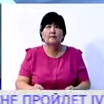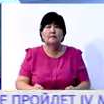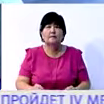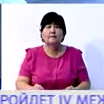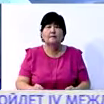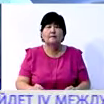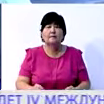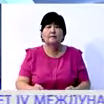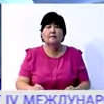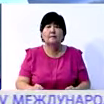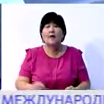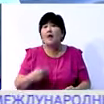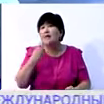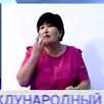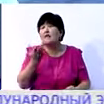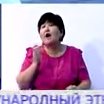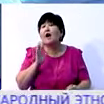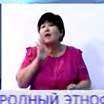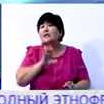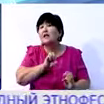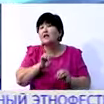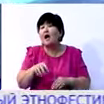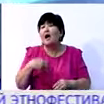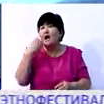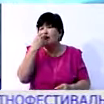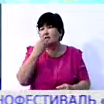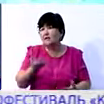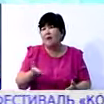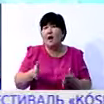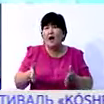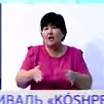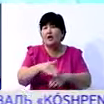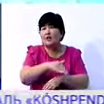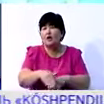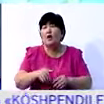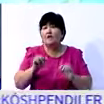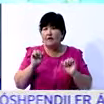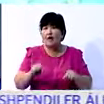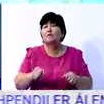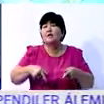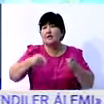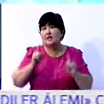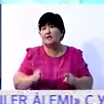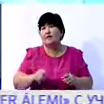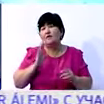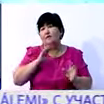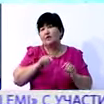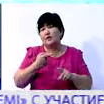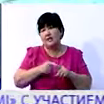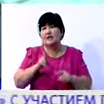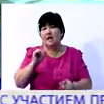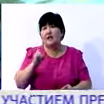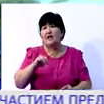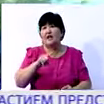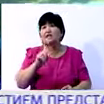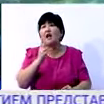чувствуется. Не видел, как сливают, но запах вонючий в арыках на улицах. Возможно, действительно отводят воду из